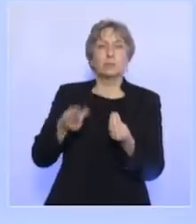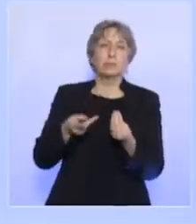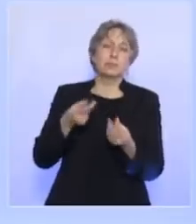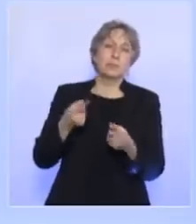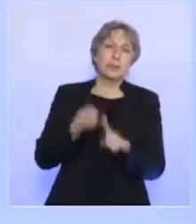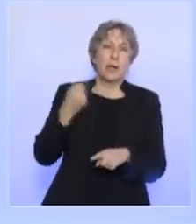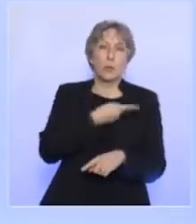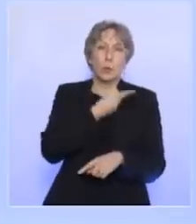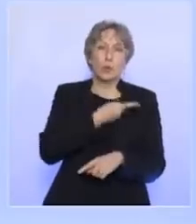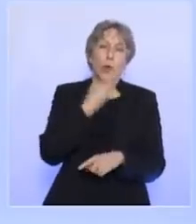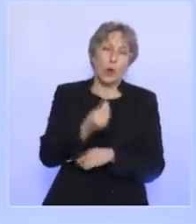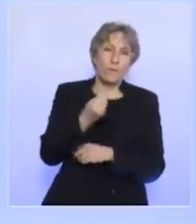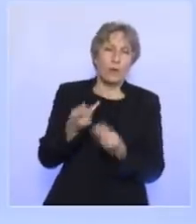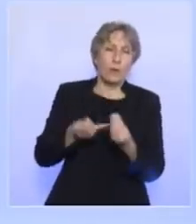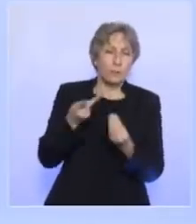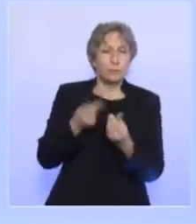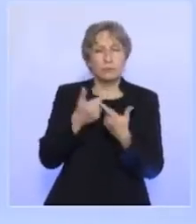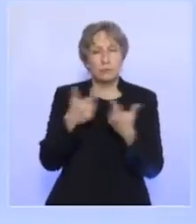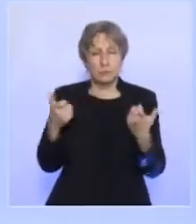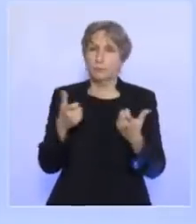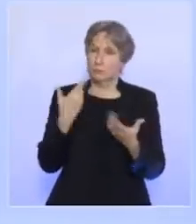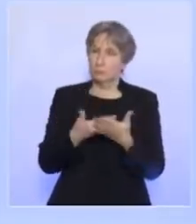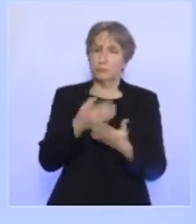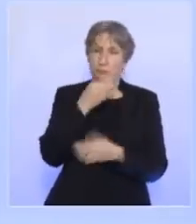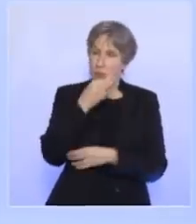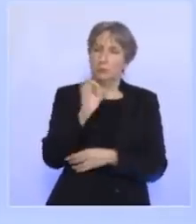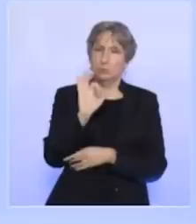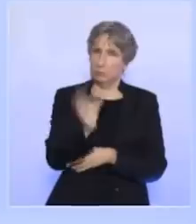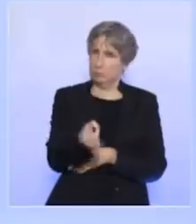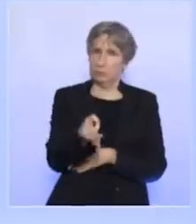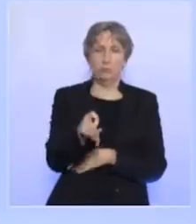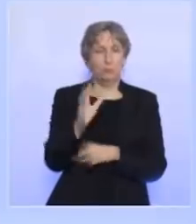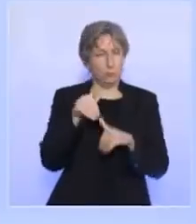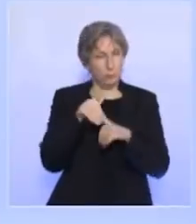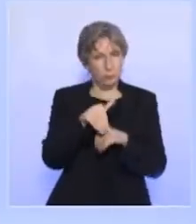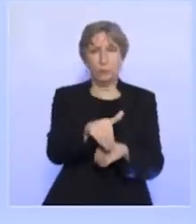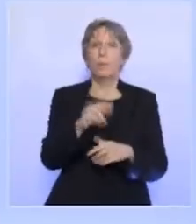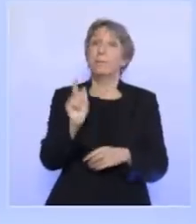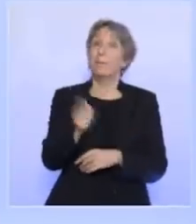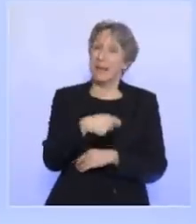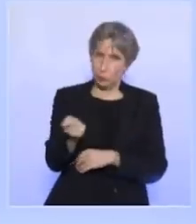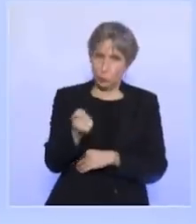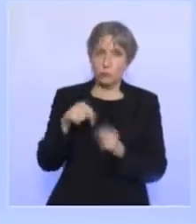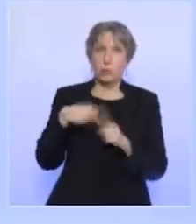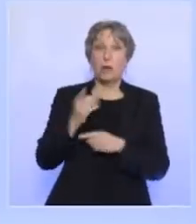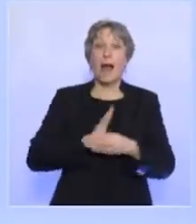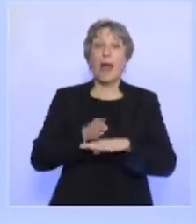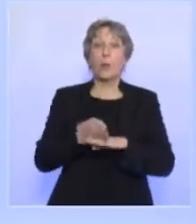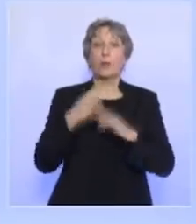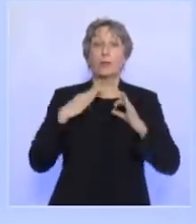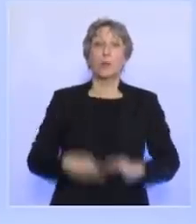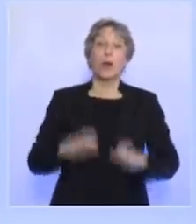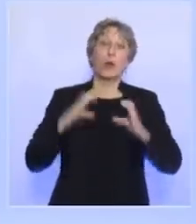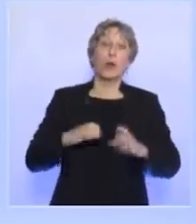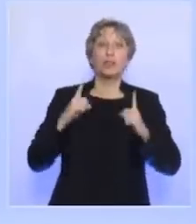va totalement dans ce sens. Bien entendu, nous amplifierons à la rentrée notre politique de